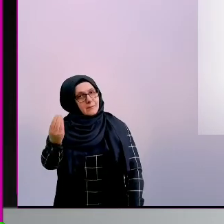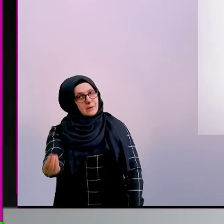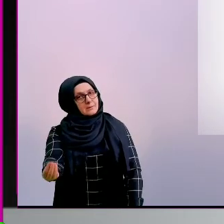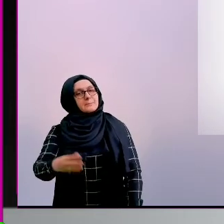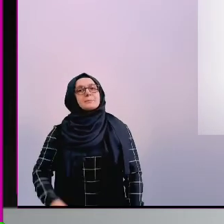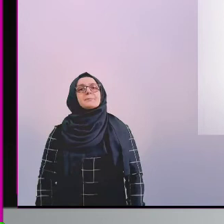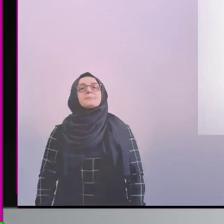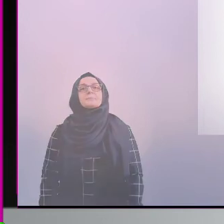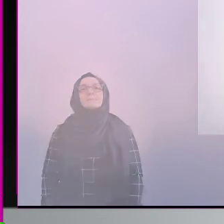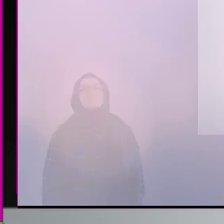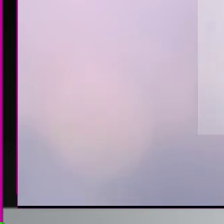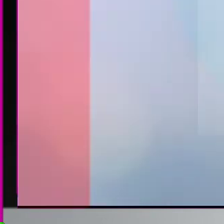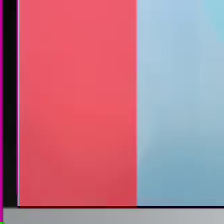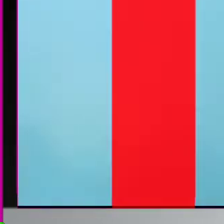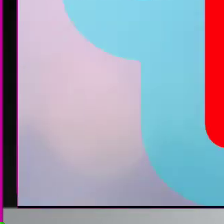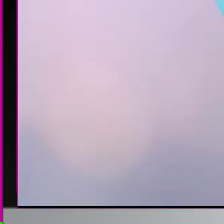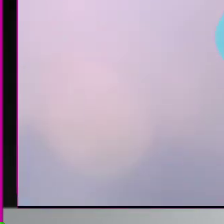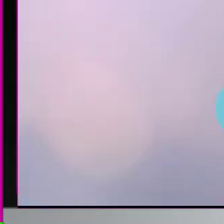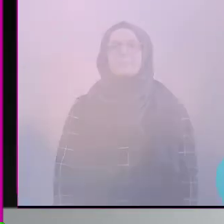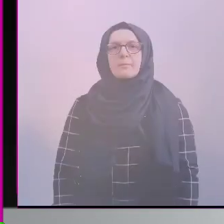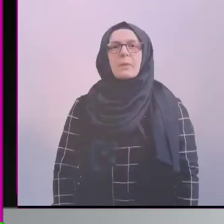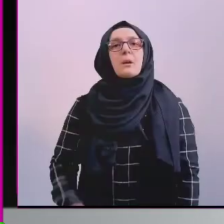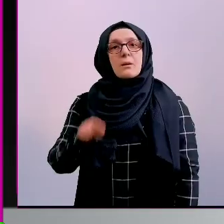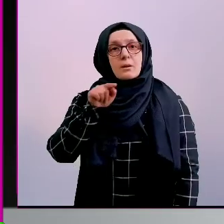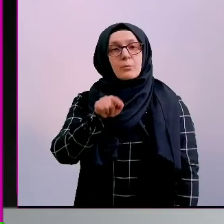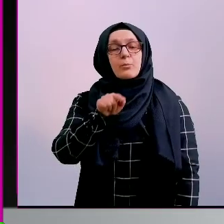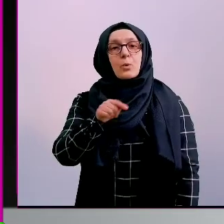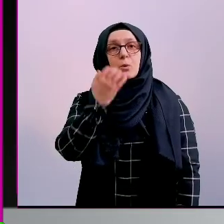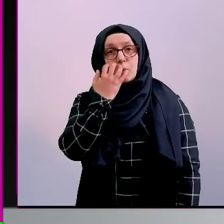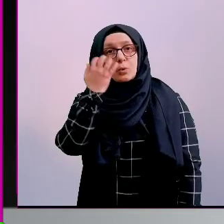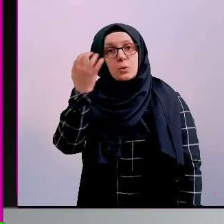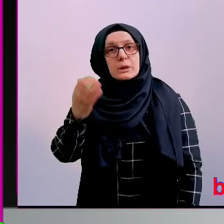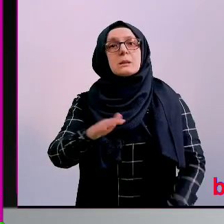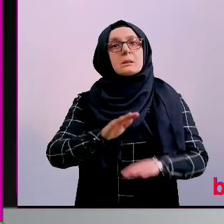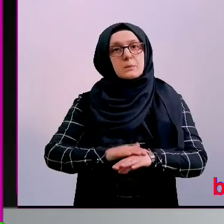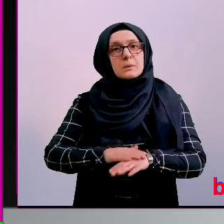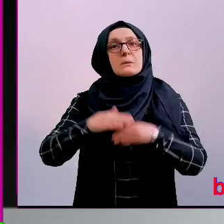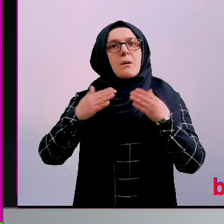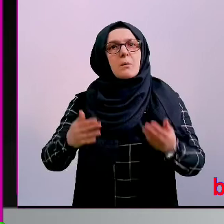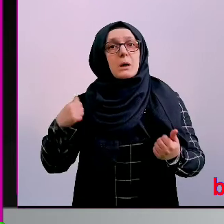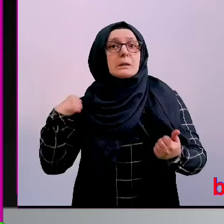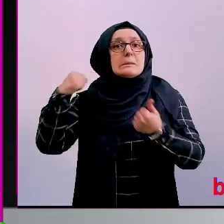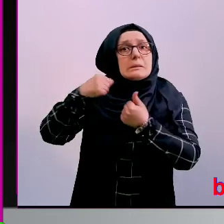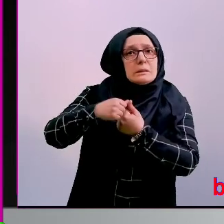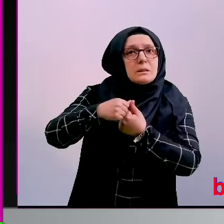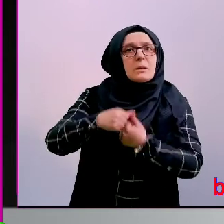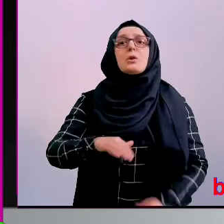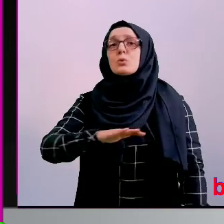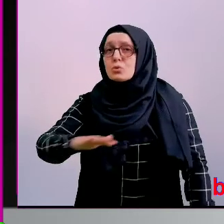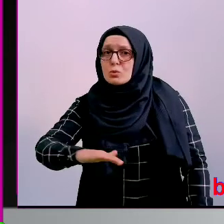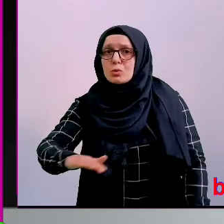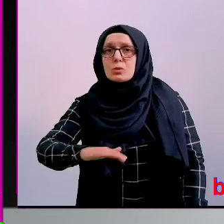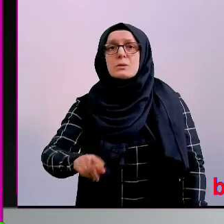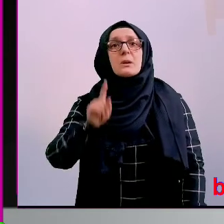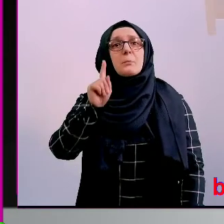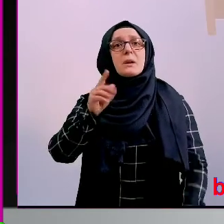umut verir, moral aşılar. Bu önerileri uygulamanıza rağmen çocuğunuz aşırı panik, ağlama